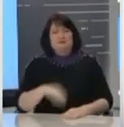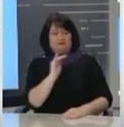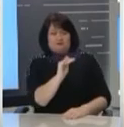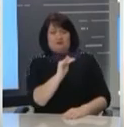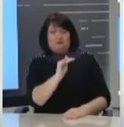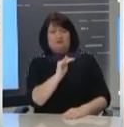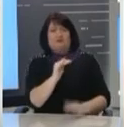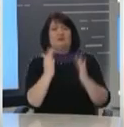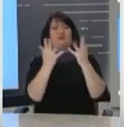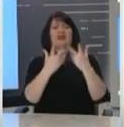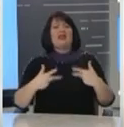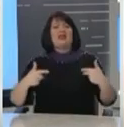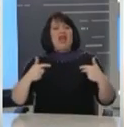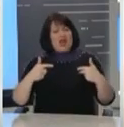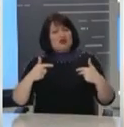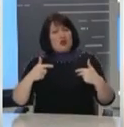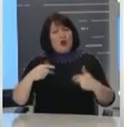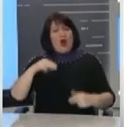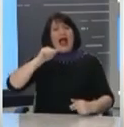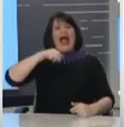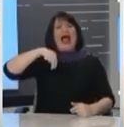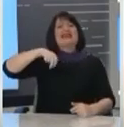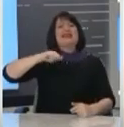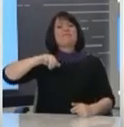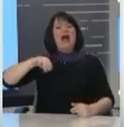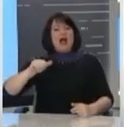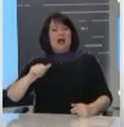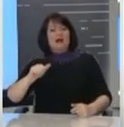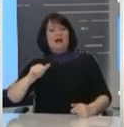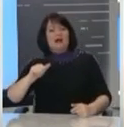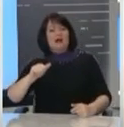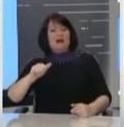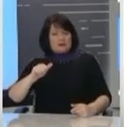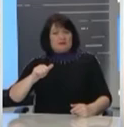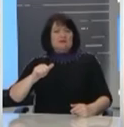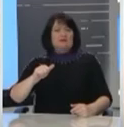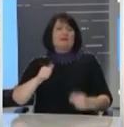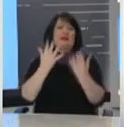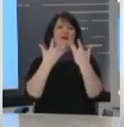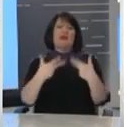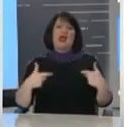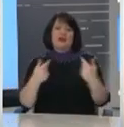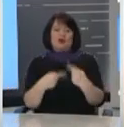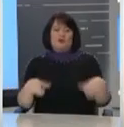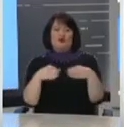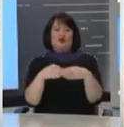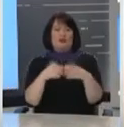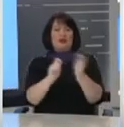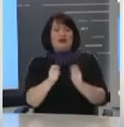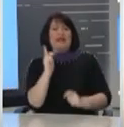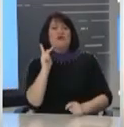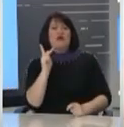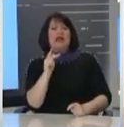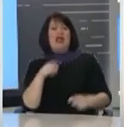θέατρο Άλμα, στον κύριο Κιμούλη, όπου παίζει τη θεατρική παράσταση το Μαυροπούλι, γιατί ήταν και αυτός στην Επιτροπή Αναθεωρήσεως του